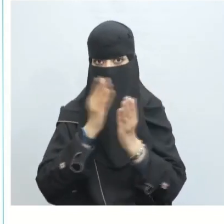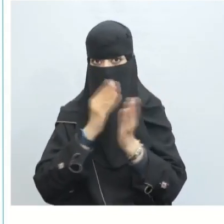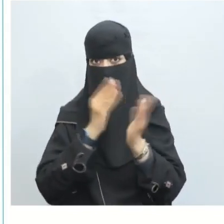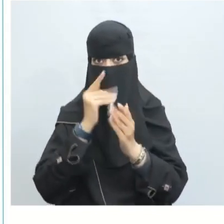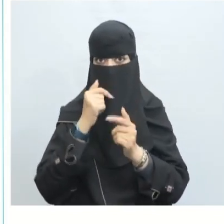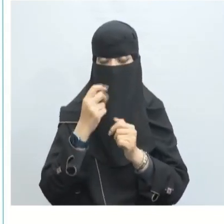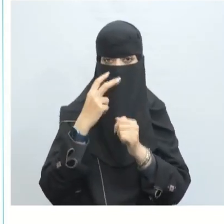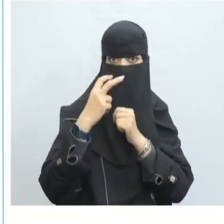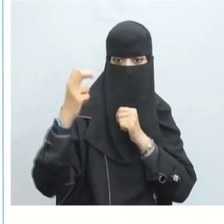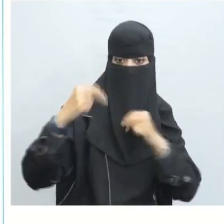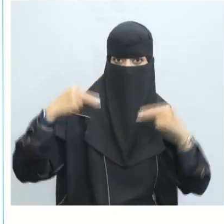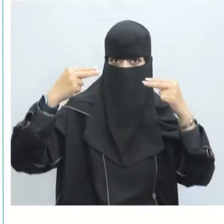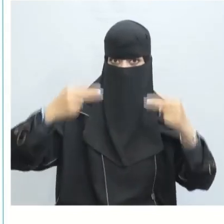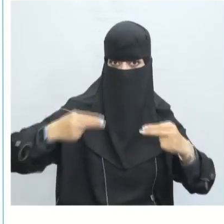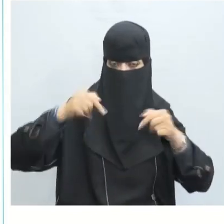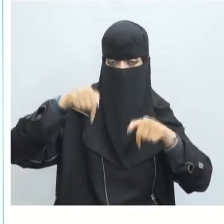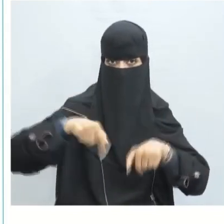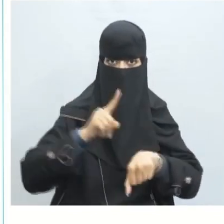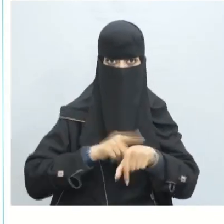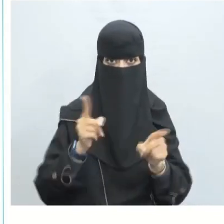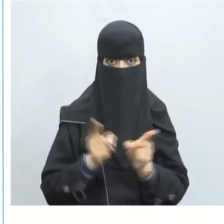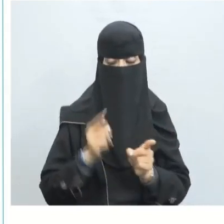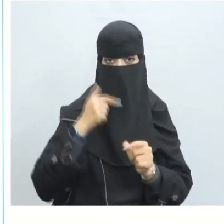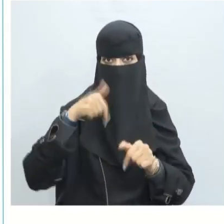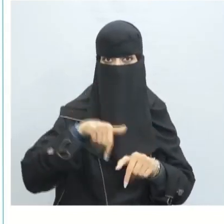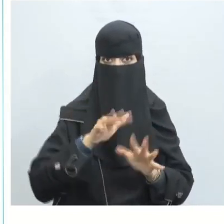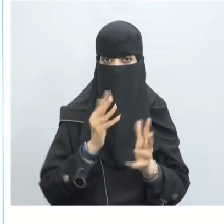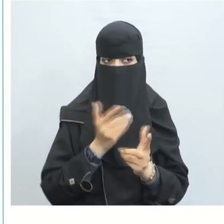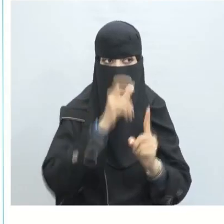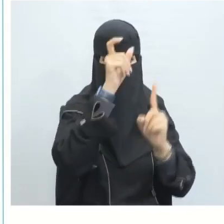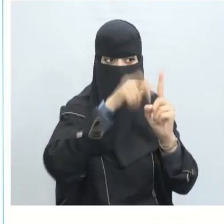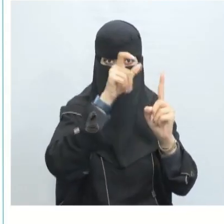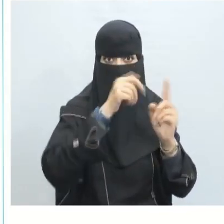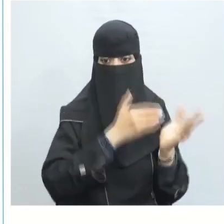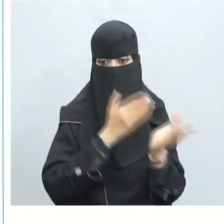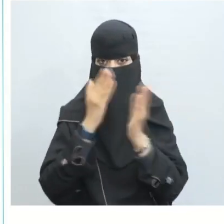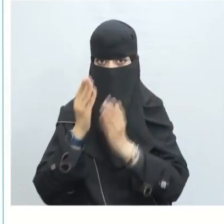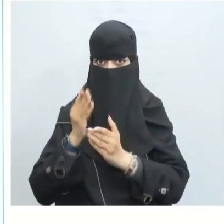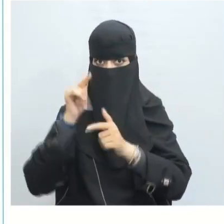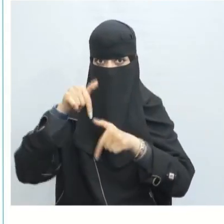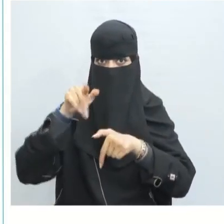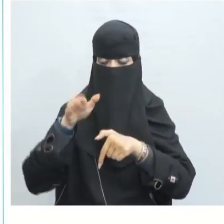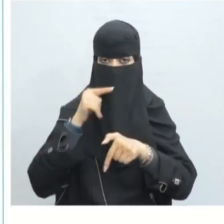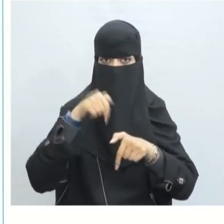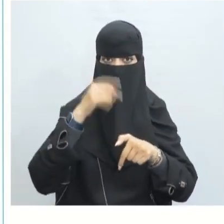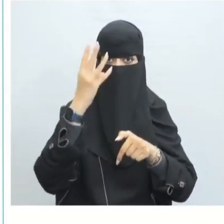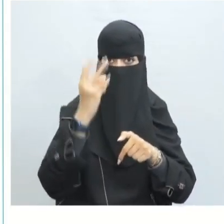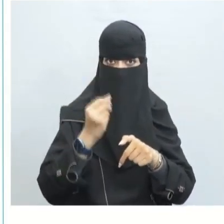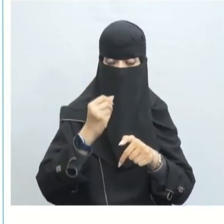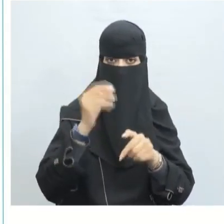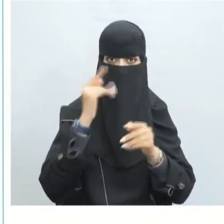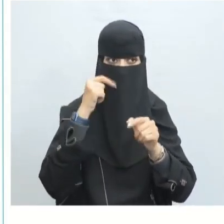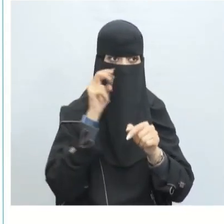فعاليه فعاليه ما خلال فتره معينه اذا عدد الزوار قد يعطينا تصور عن حجم السوق فمثلا حينما نشاهد عدد زوار